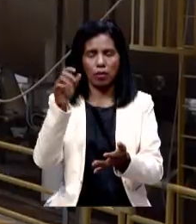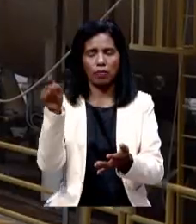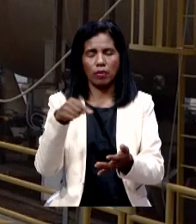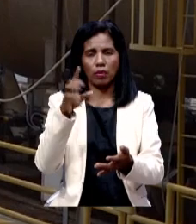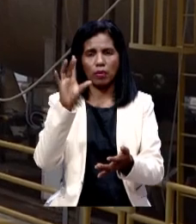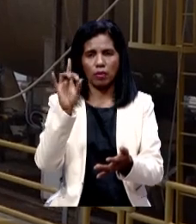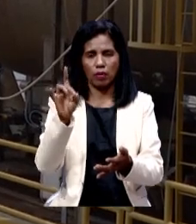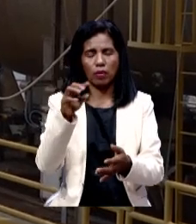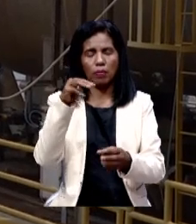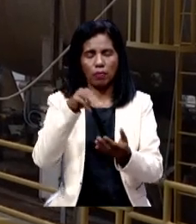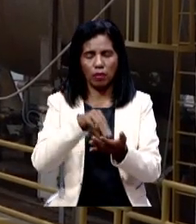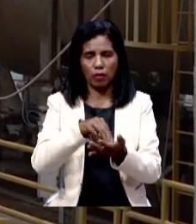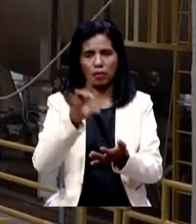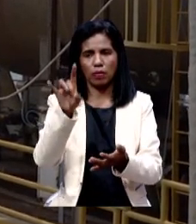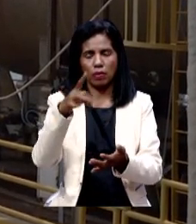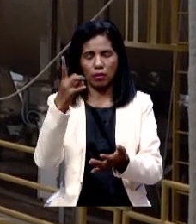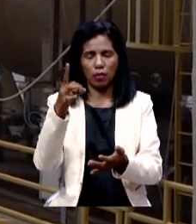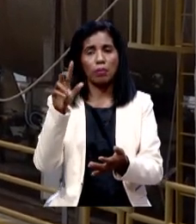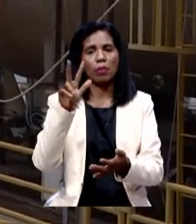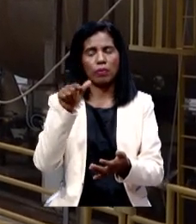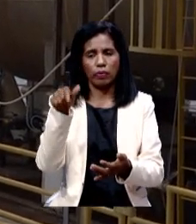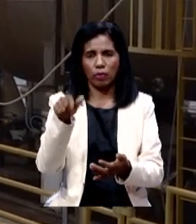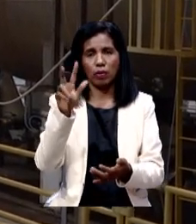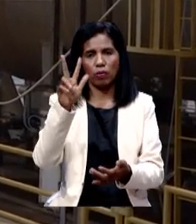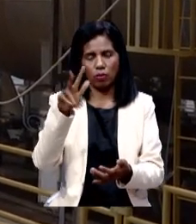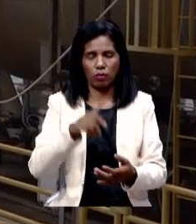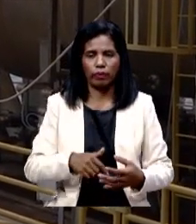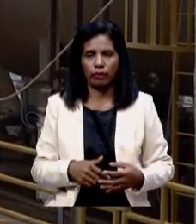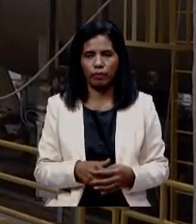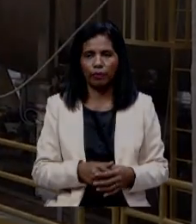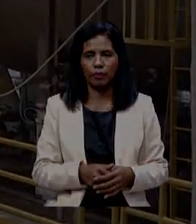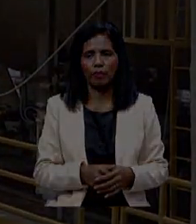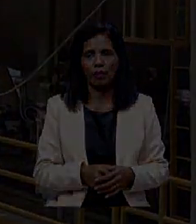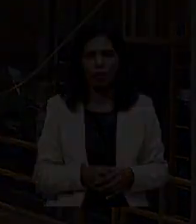tumba bilhão sanulu resi walo vírgula tolo Fátima Pereira Aniceto Leite ZMN.